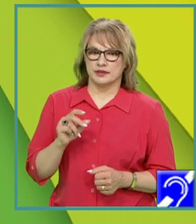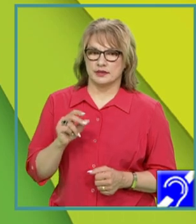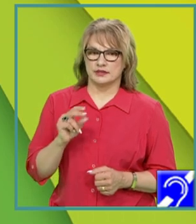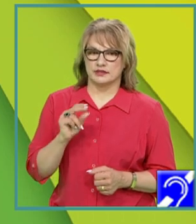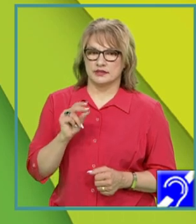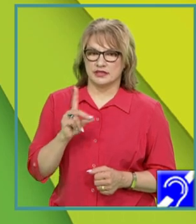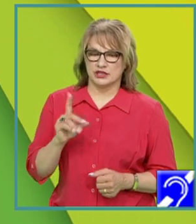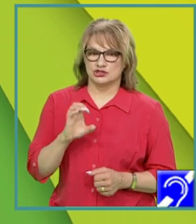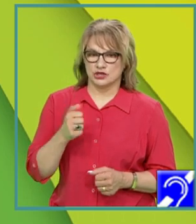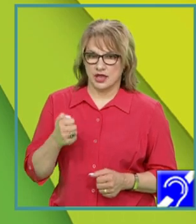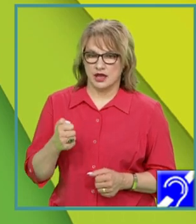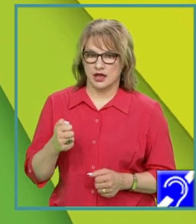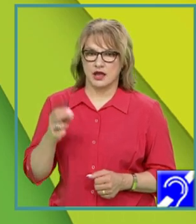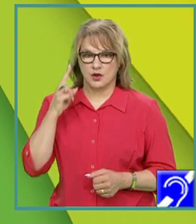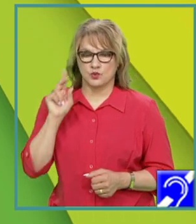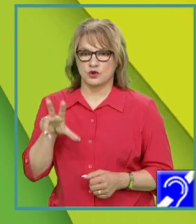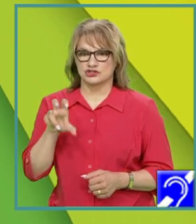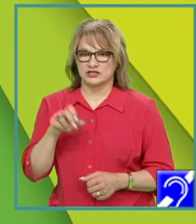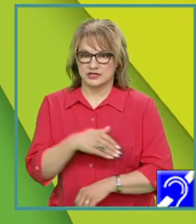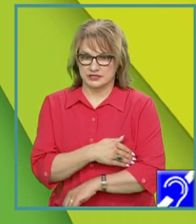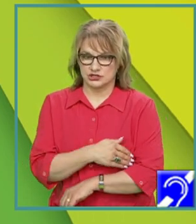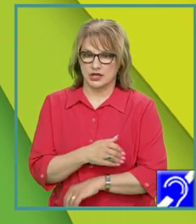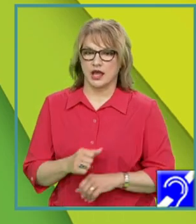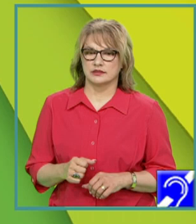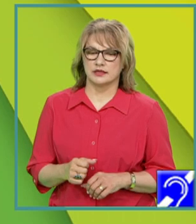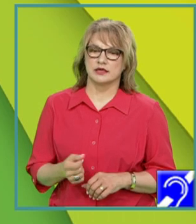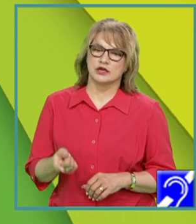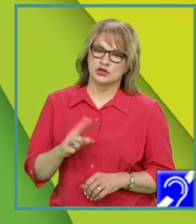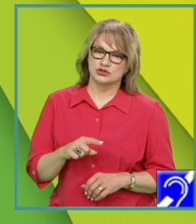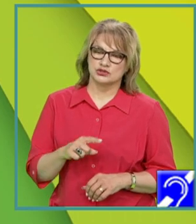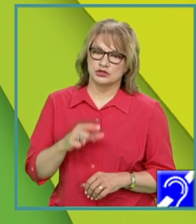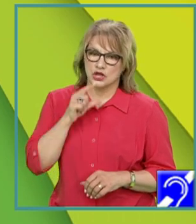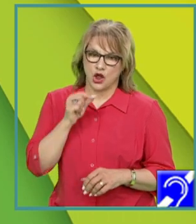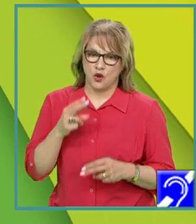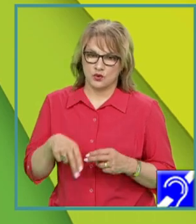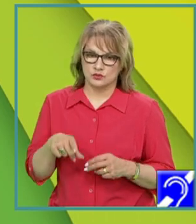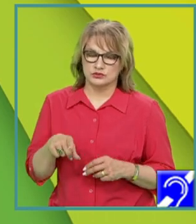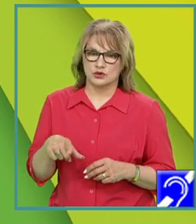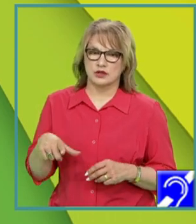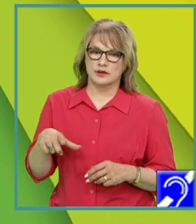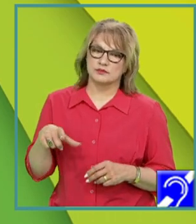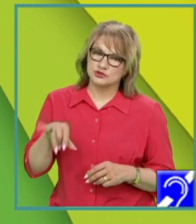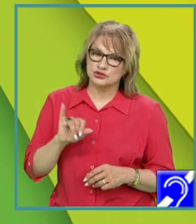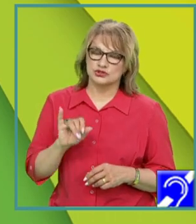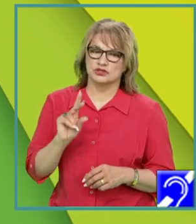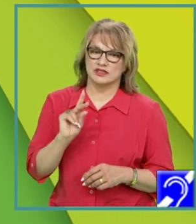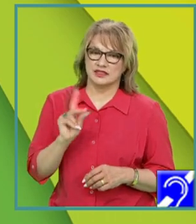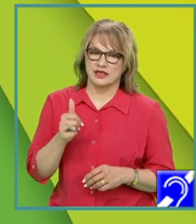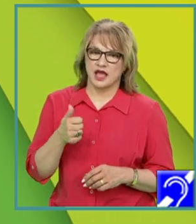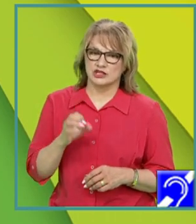a îl cunoaștem de 30 de grade și concluzionând că și de